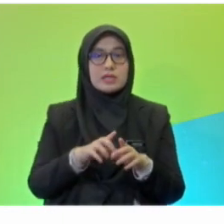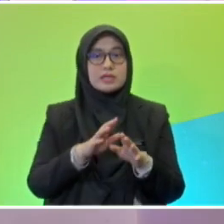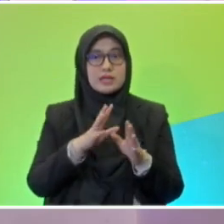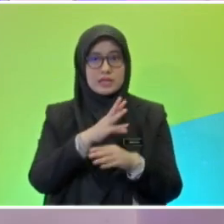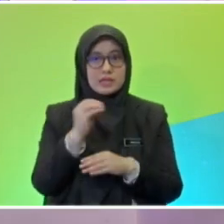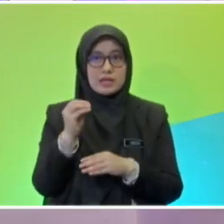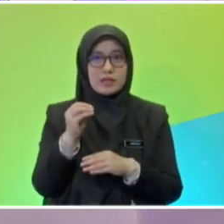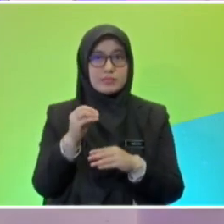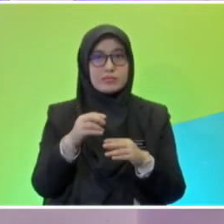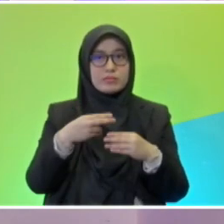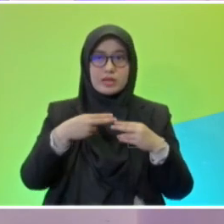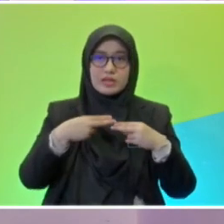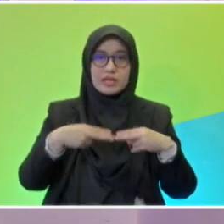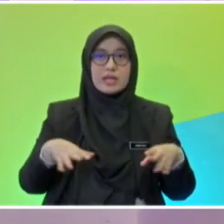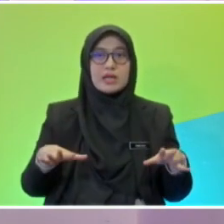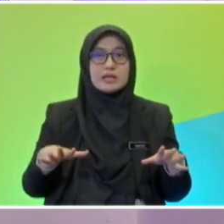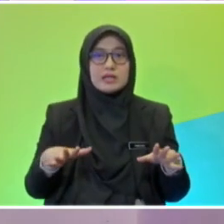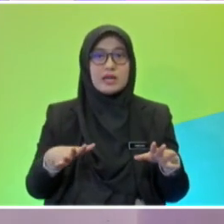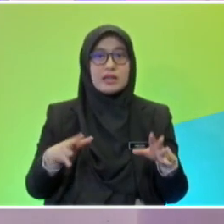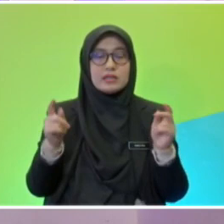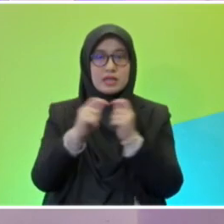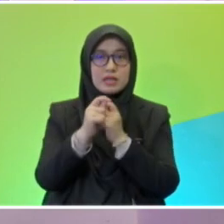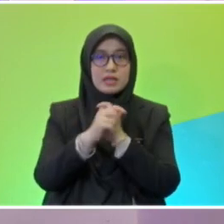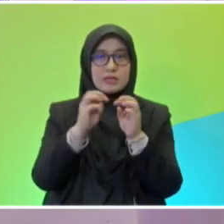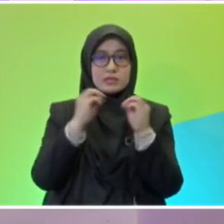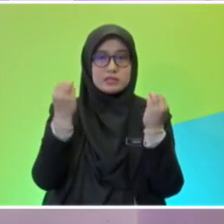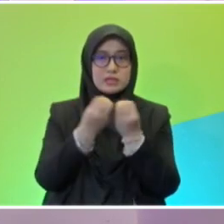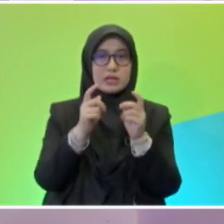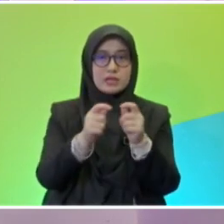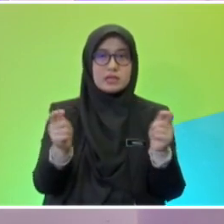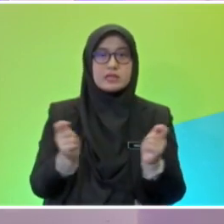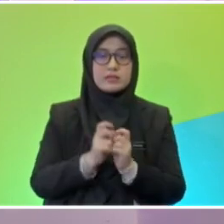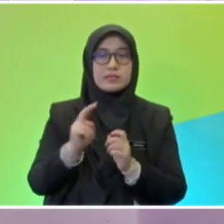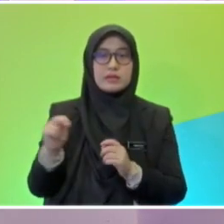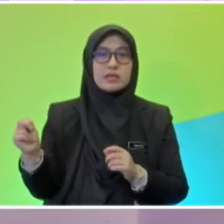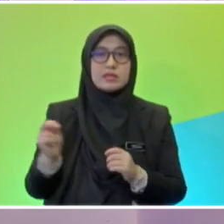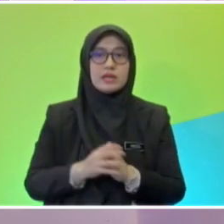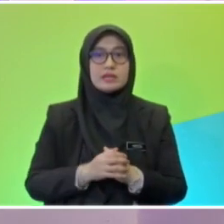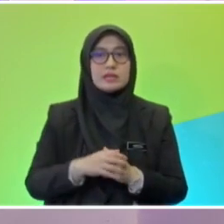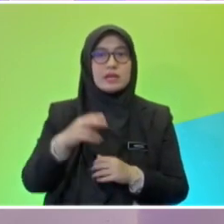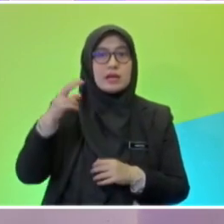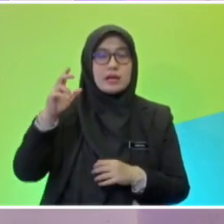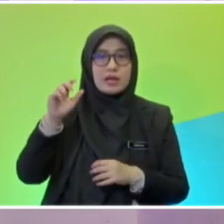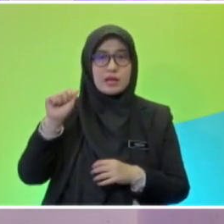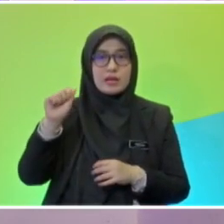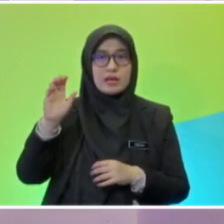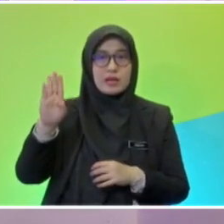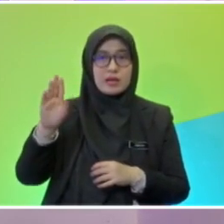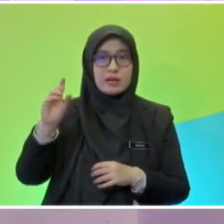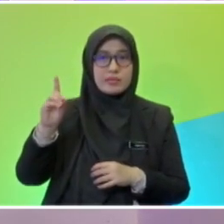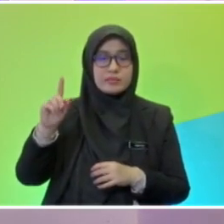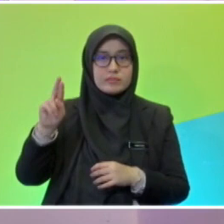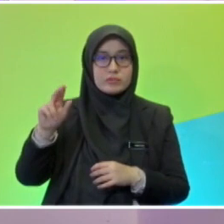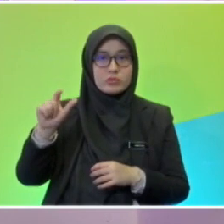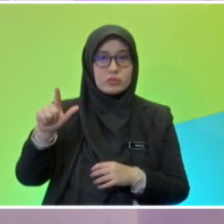lain kalau kita tengok macam kiss Abdurrahman Limbung tadi waktu pembicaraan awal nampak bacaan diam saja yang tidak berjaya dijawab